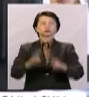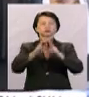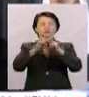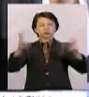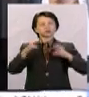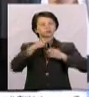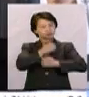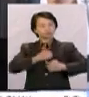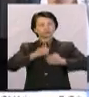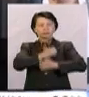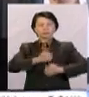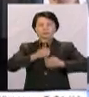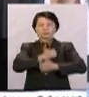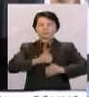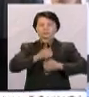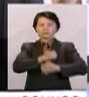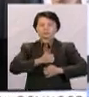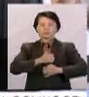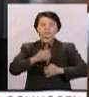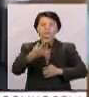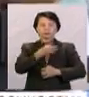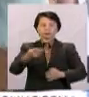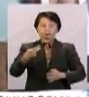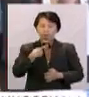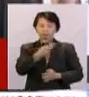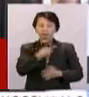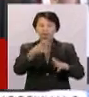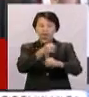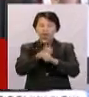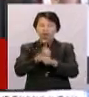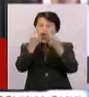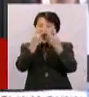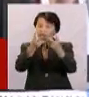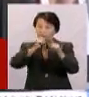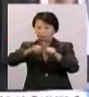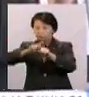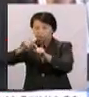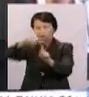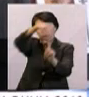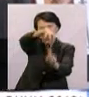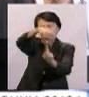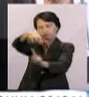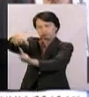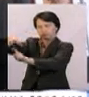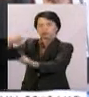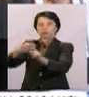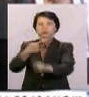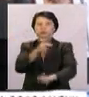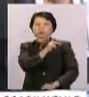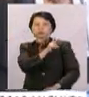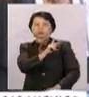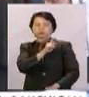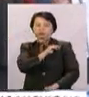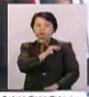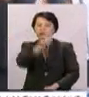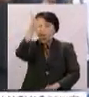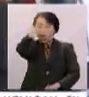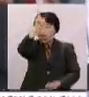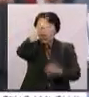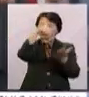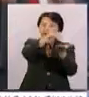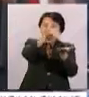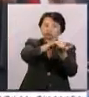menyeronokkan. Sementara itu kita dapat tengok pelbagai booth dari kementerian-kementerian kerajaan,